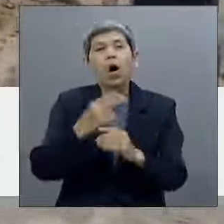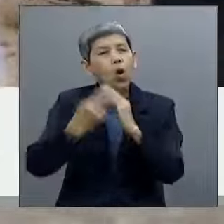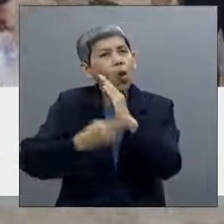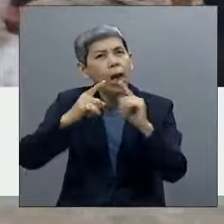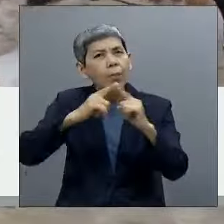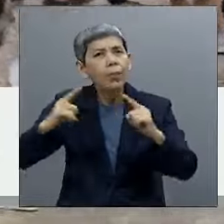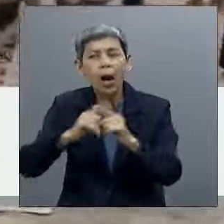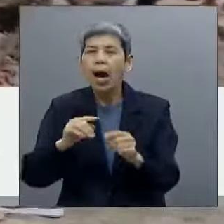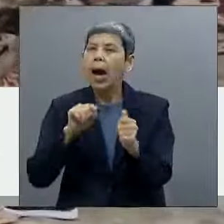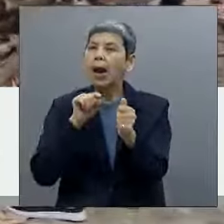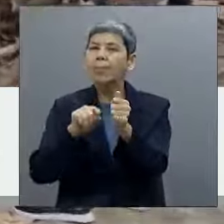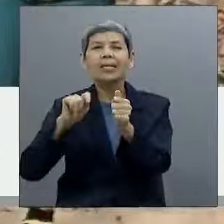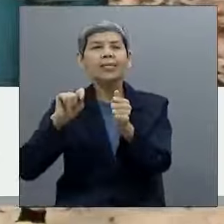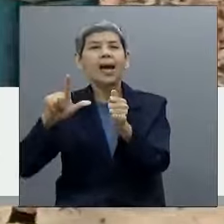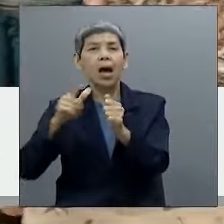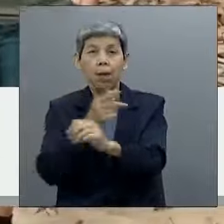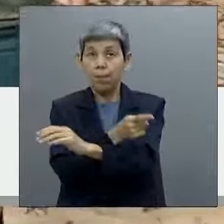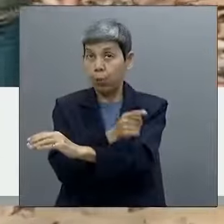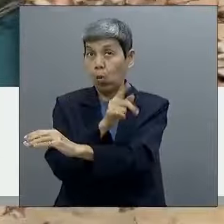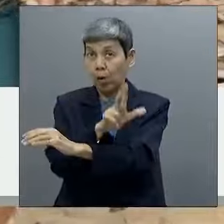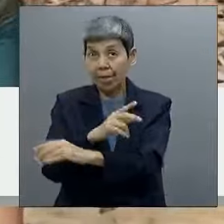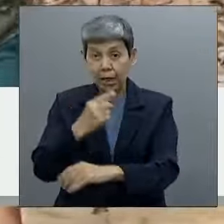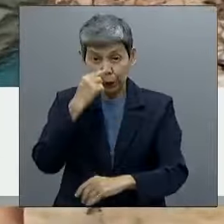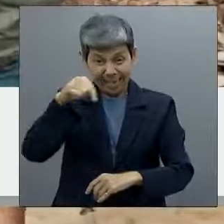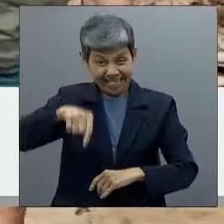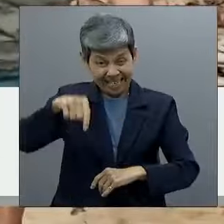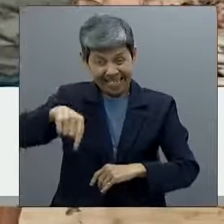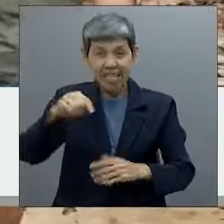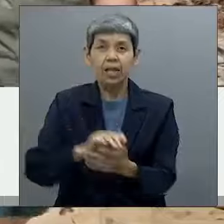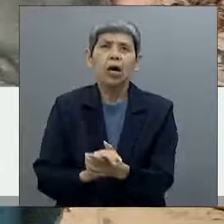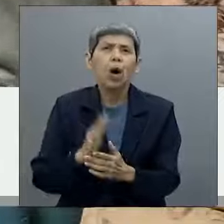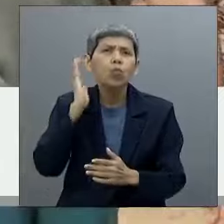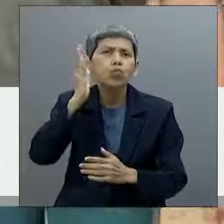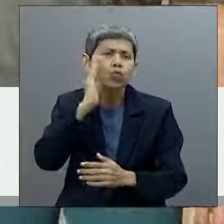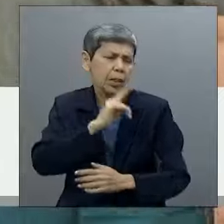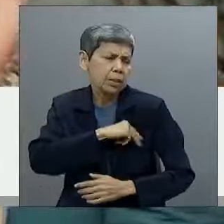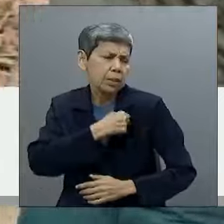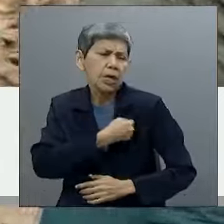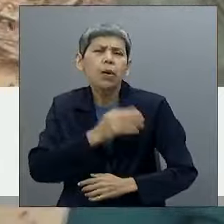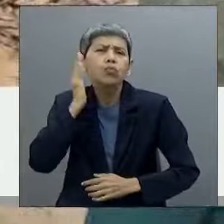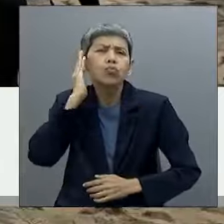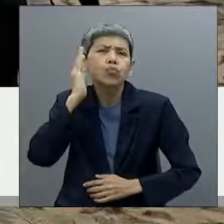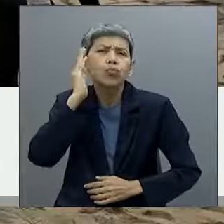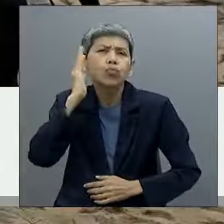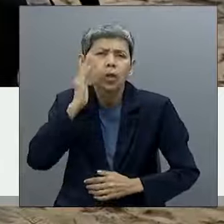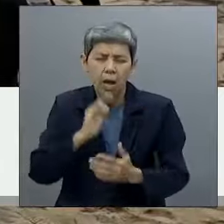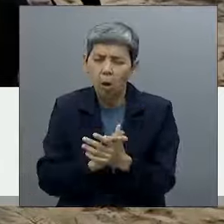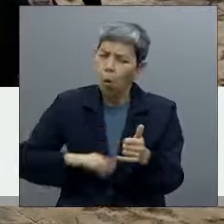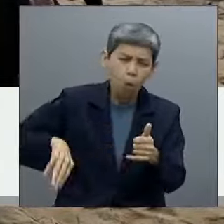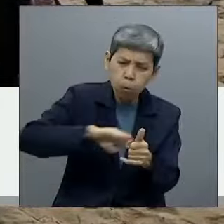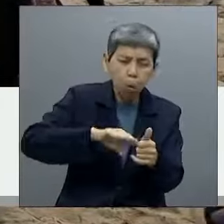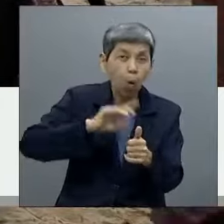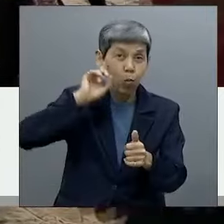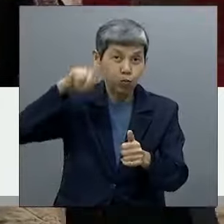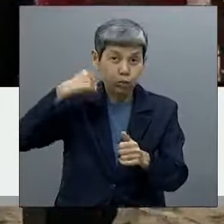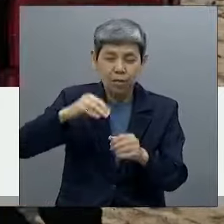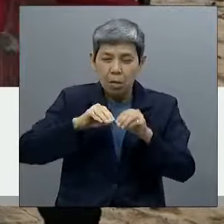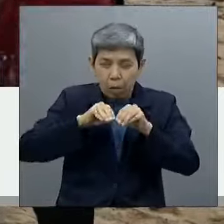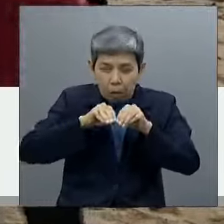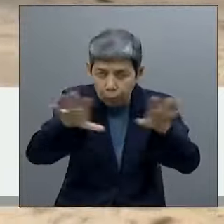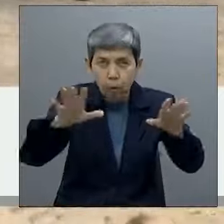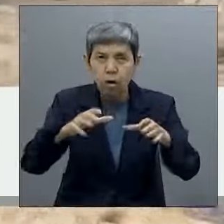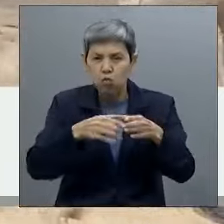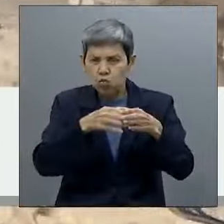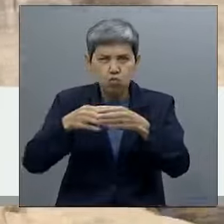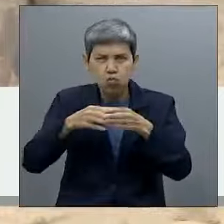ภอถลางจังหวัดภูเก็ตจุดเกิดเหตุที่ชายต่างชาติทำร้ายร่างกายแพทย์หญิงหลังจากโซเชียลนัดรวมตัว